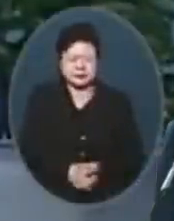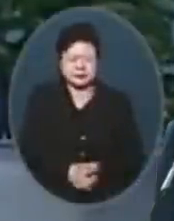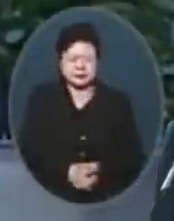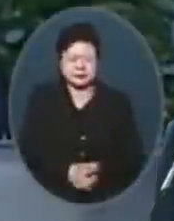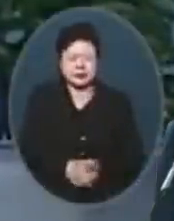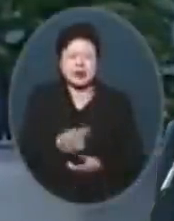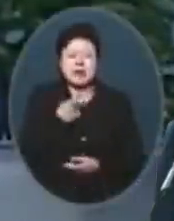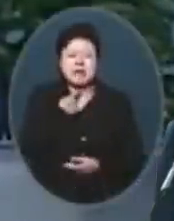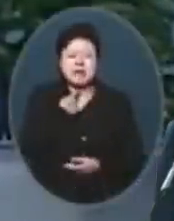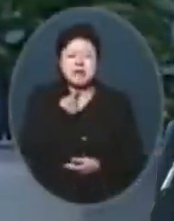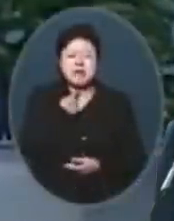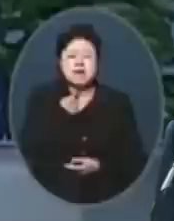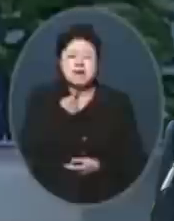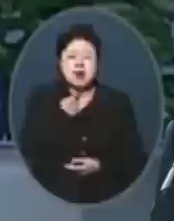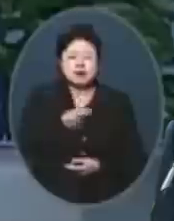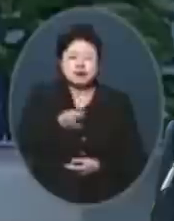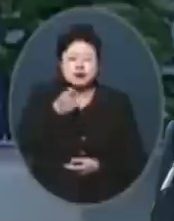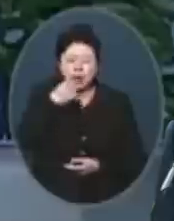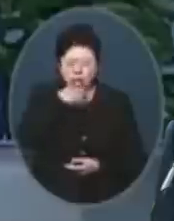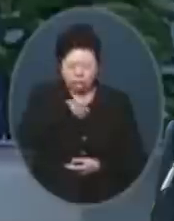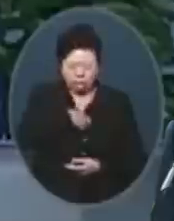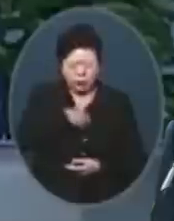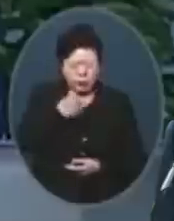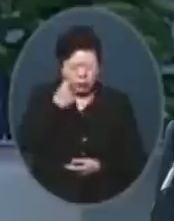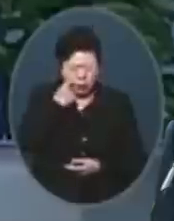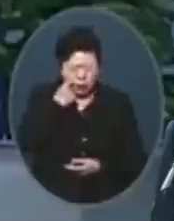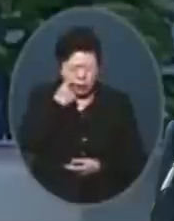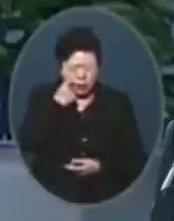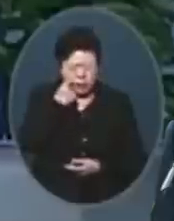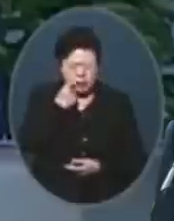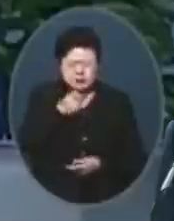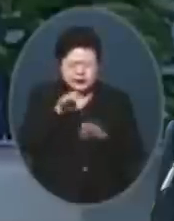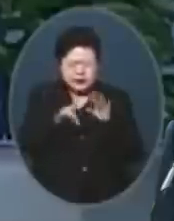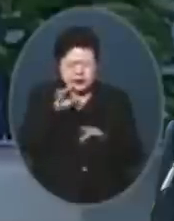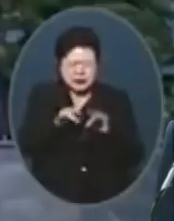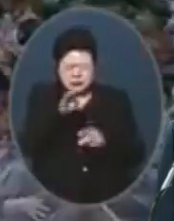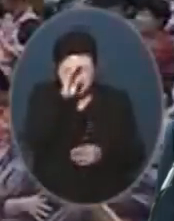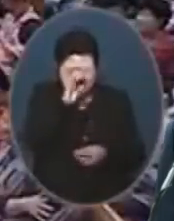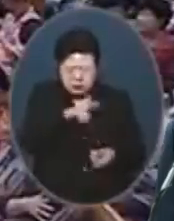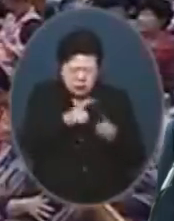목이 물을 마셔도 자꾸 목이 마른 병은